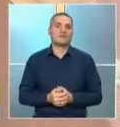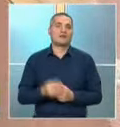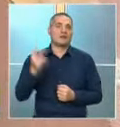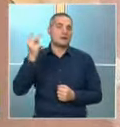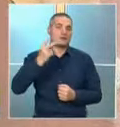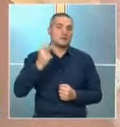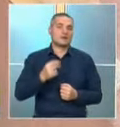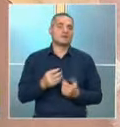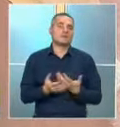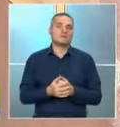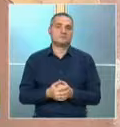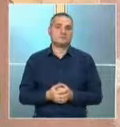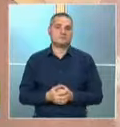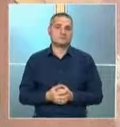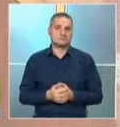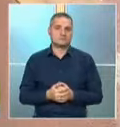разбира се, в